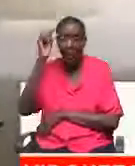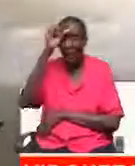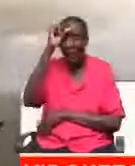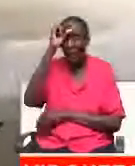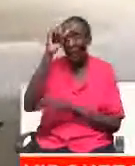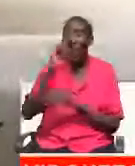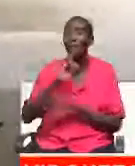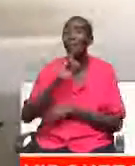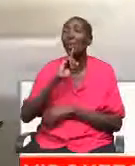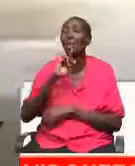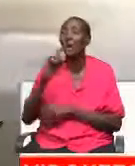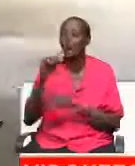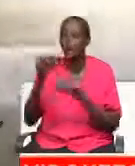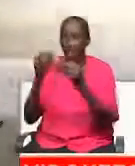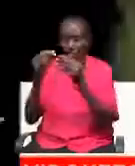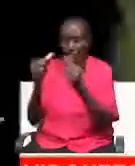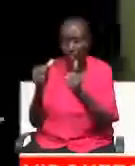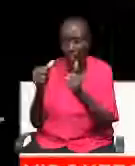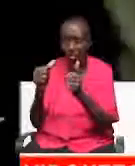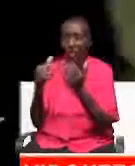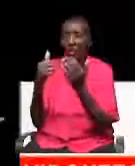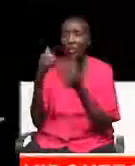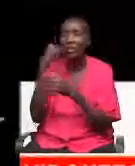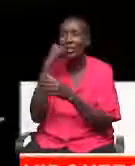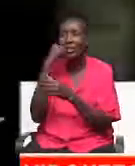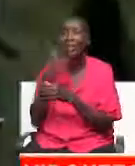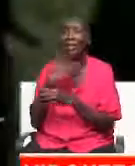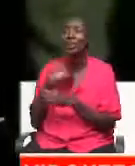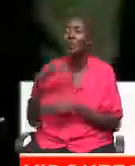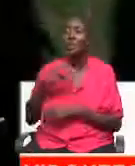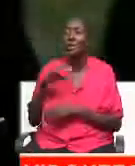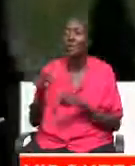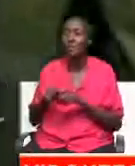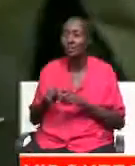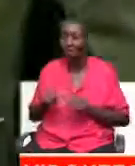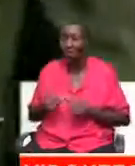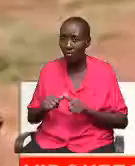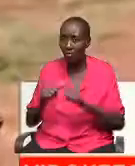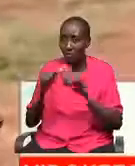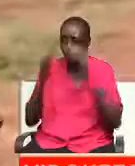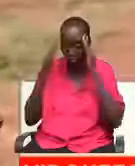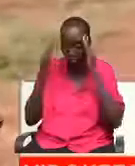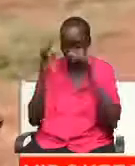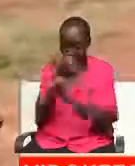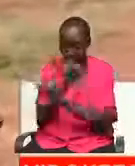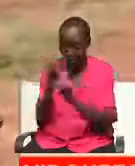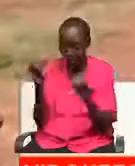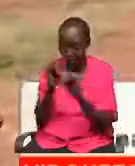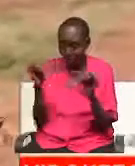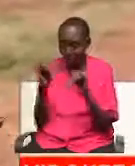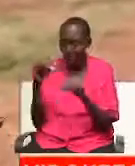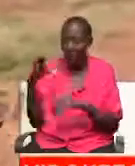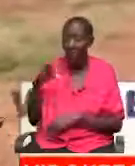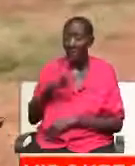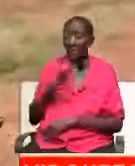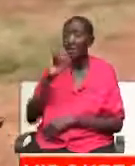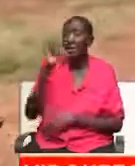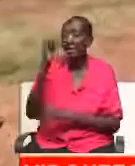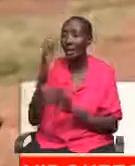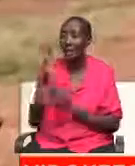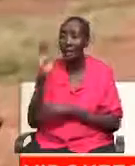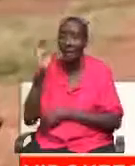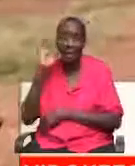na maambukizi hayo, na kuwataka wakazi kuzidi kuzingatia usafi. Mwananchi Mkenya, sikia yale